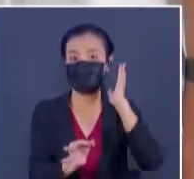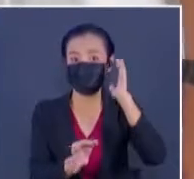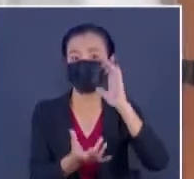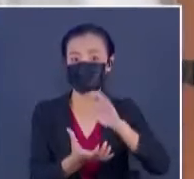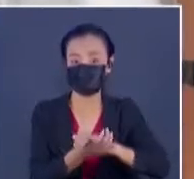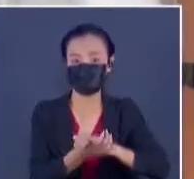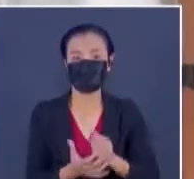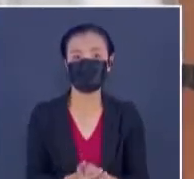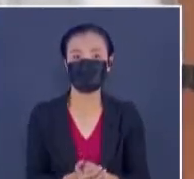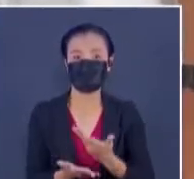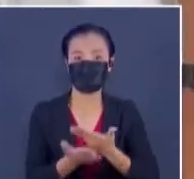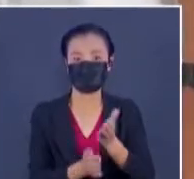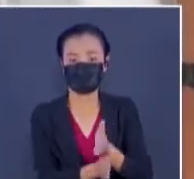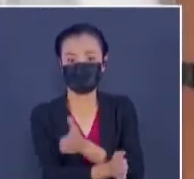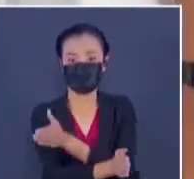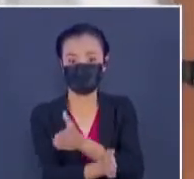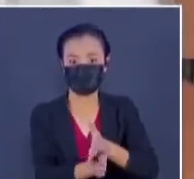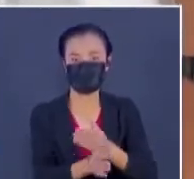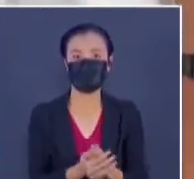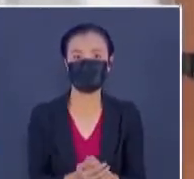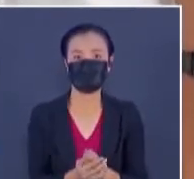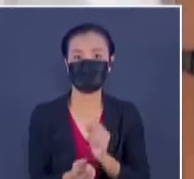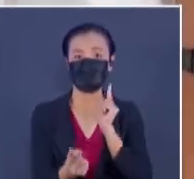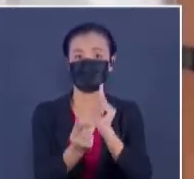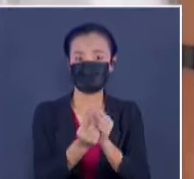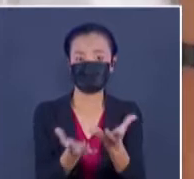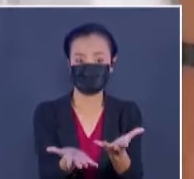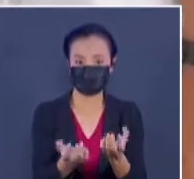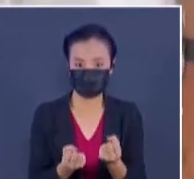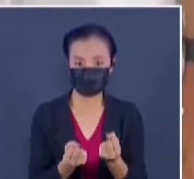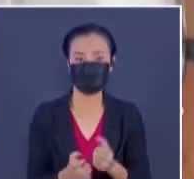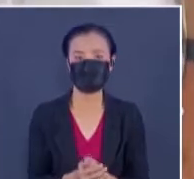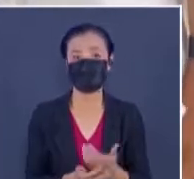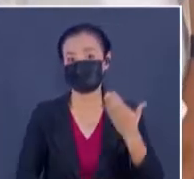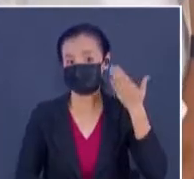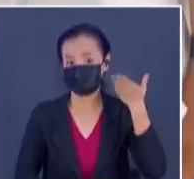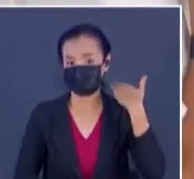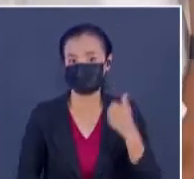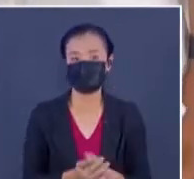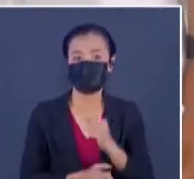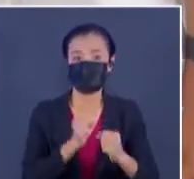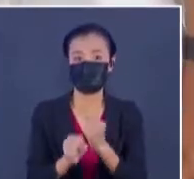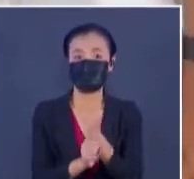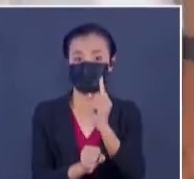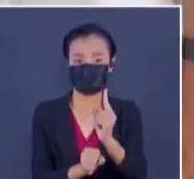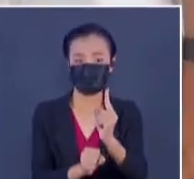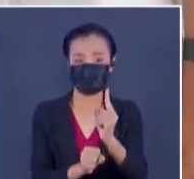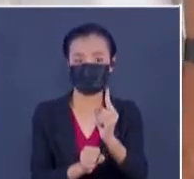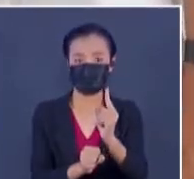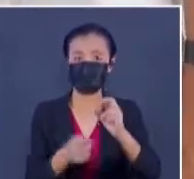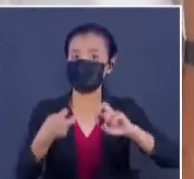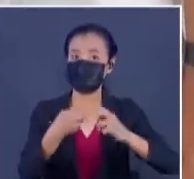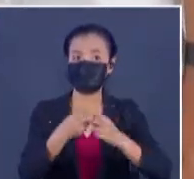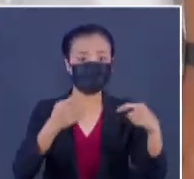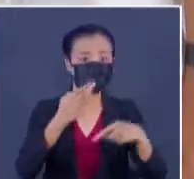างคิดเพื่อซื้อล่วงหน้าแล้วก็นัดหมายรับลอตเตอรี่กันครับที่ผ่านมาเนี่ยนะครับกว่า1ปีเนี่ยไม่เคยมีปัญห